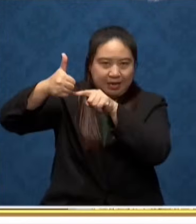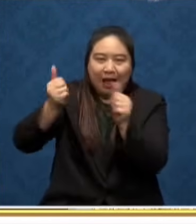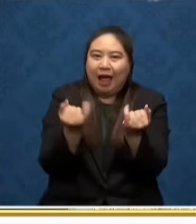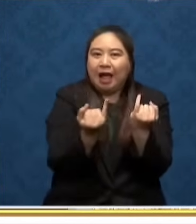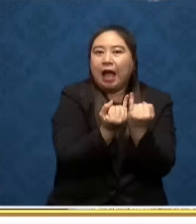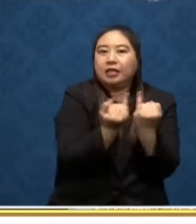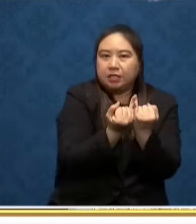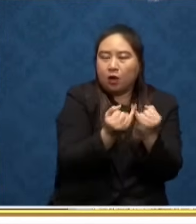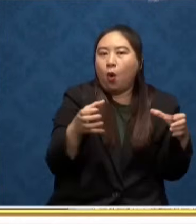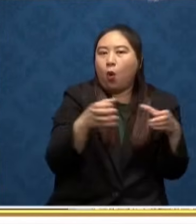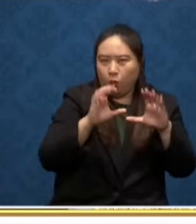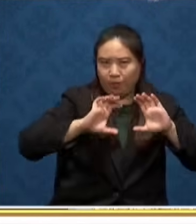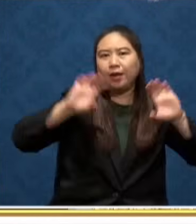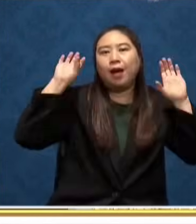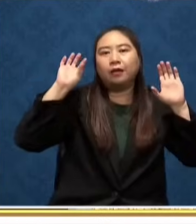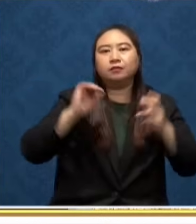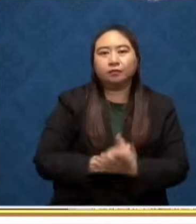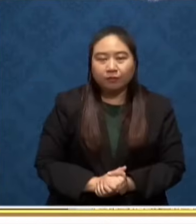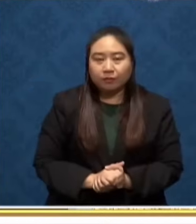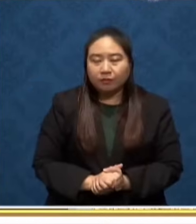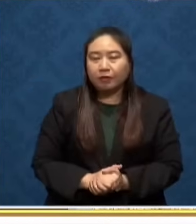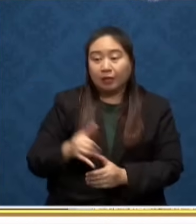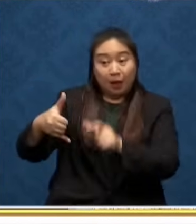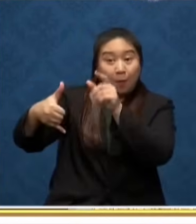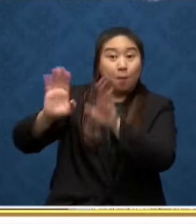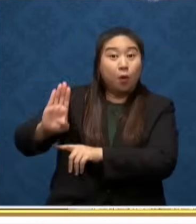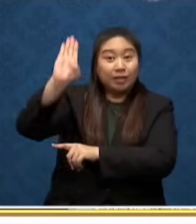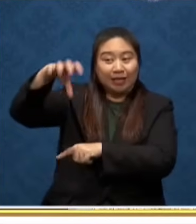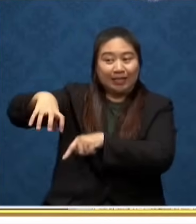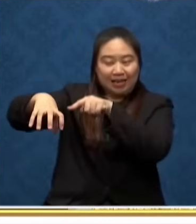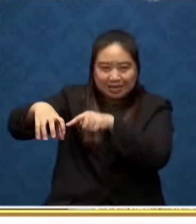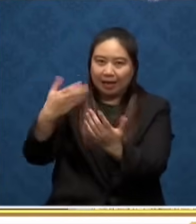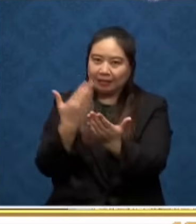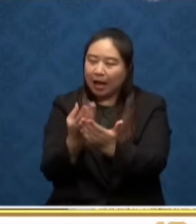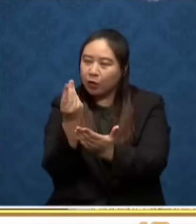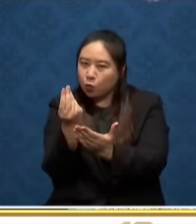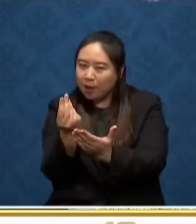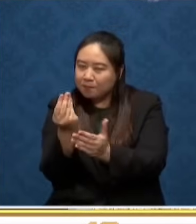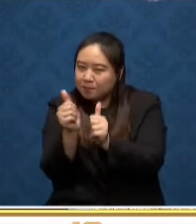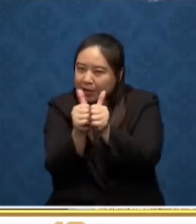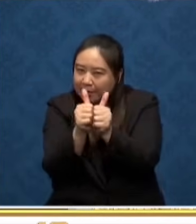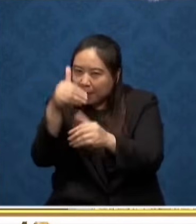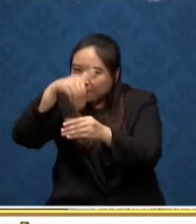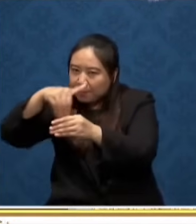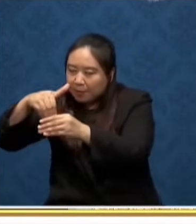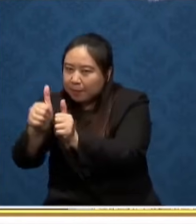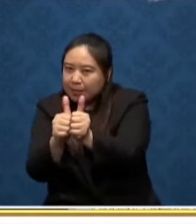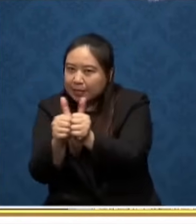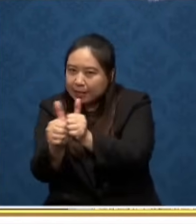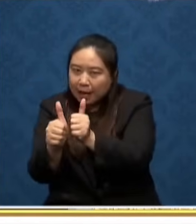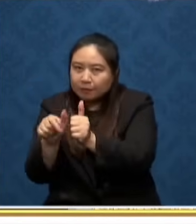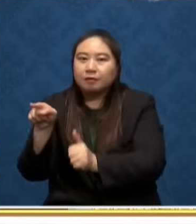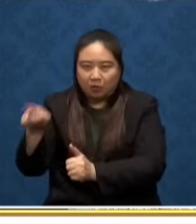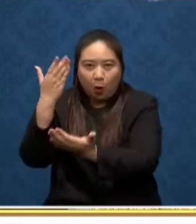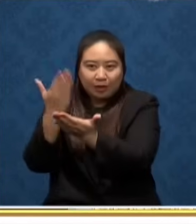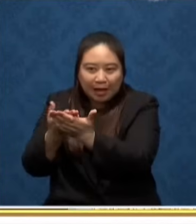ในรัฐบาลทั้งสิ้นโดยแต่ละรายเนี่ยที่ชนะการประมูล ครงการนี้นะคะแต่ละโซนเนี่ยต้องเจียดงบส